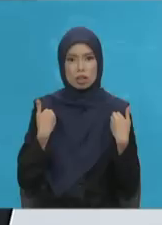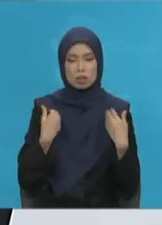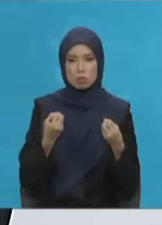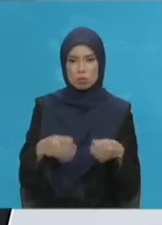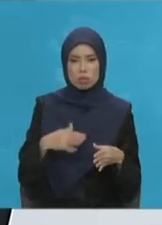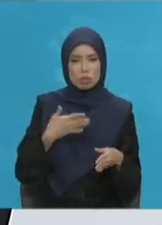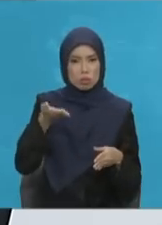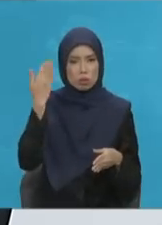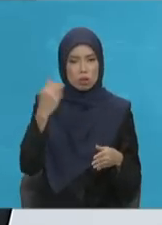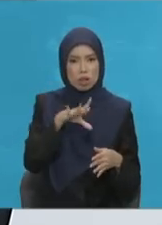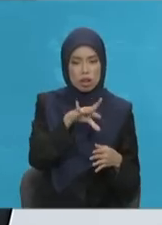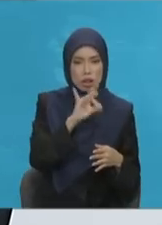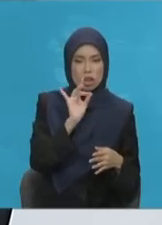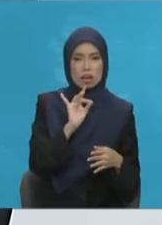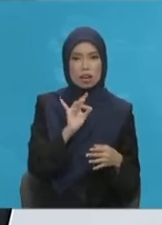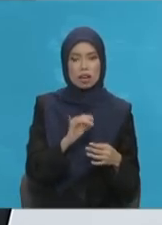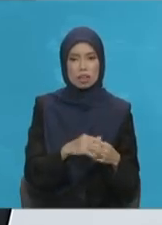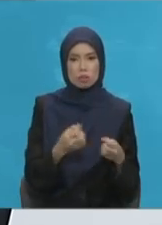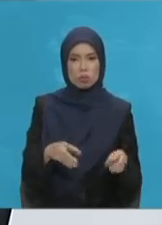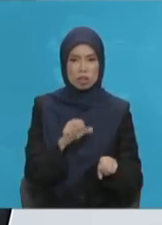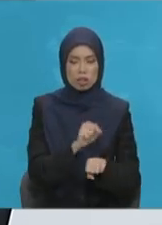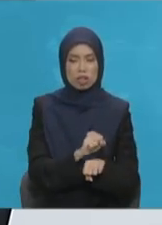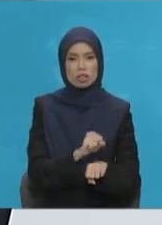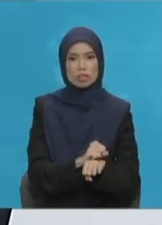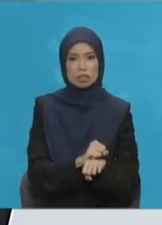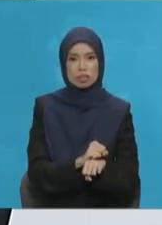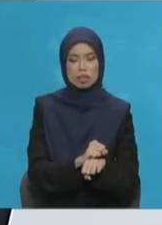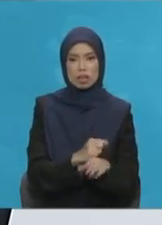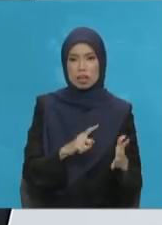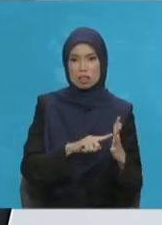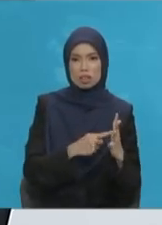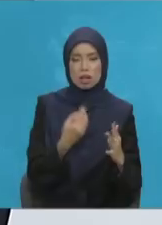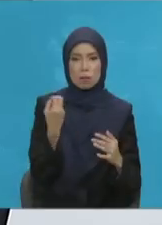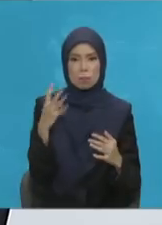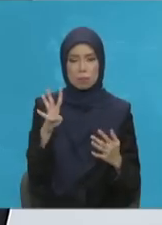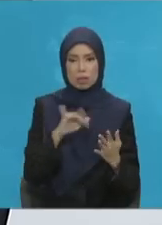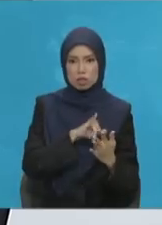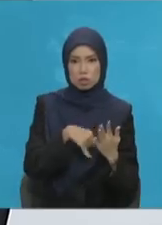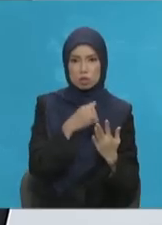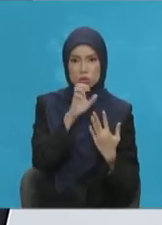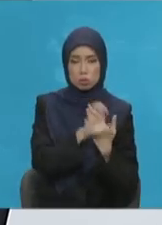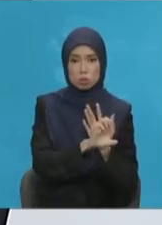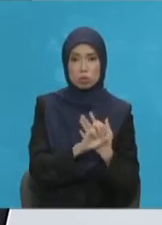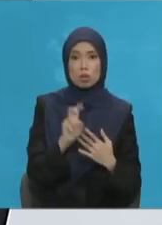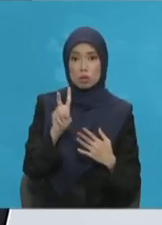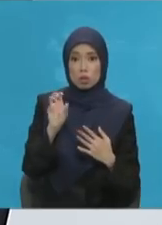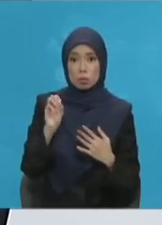dilantik kejawatan tersebut mulai 14 Jun 2021